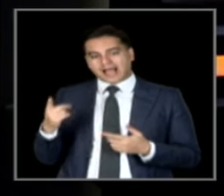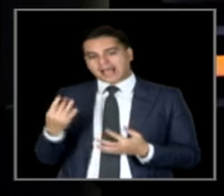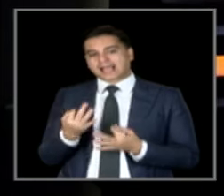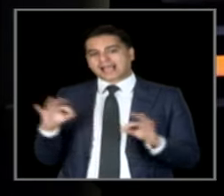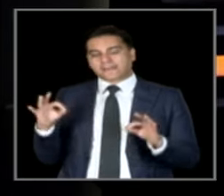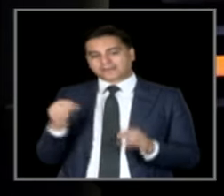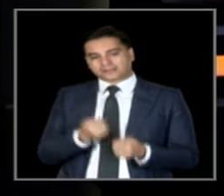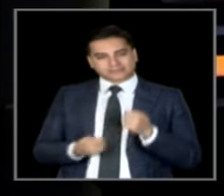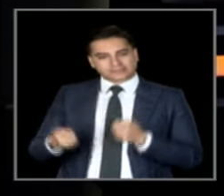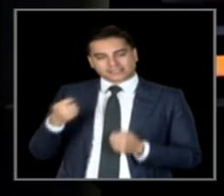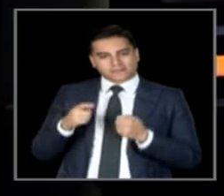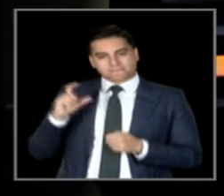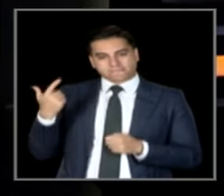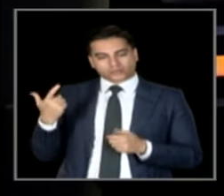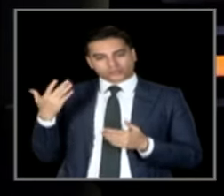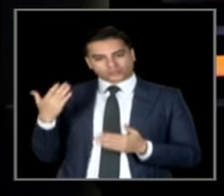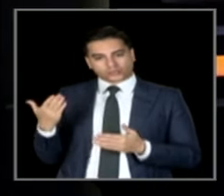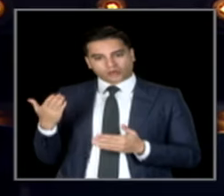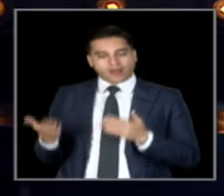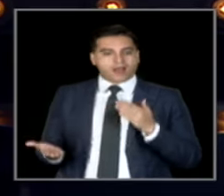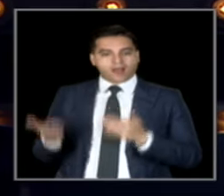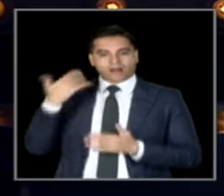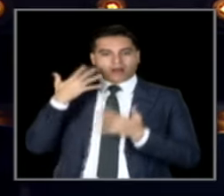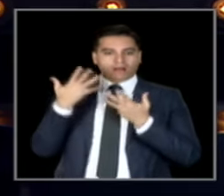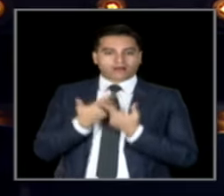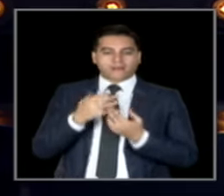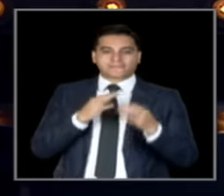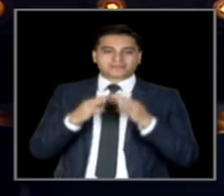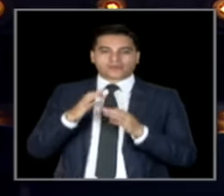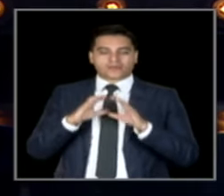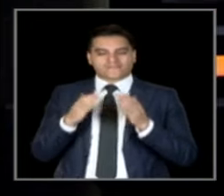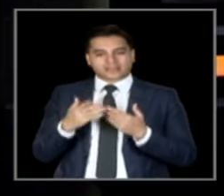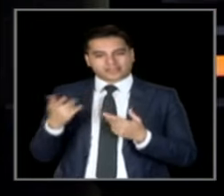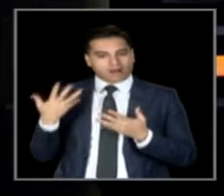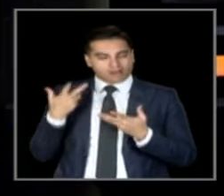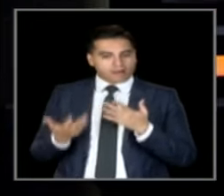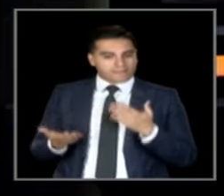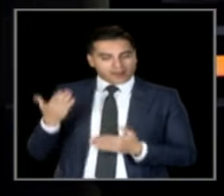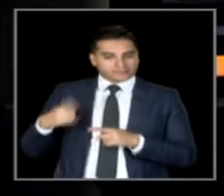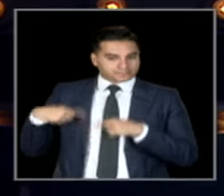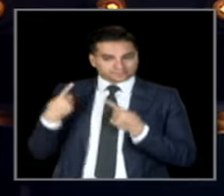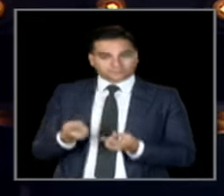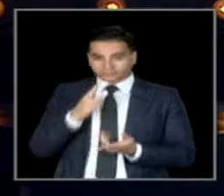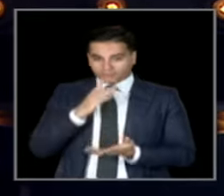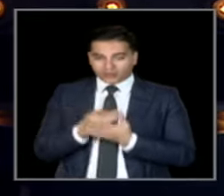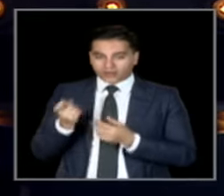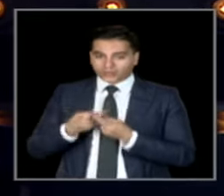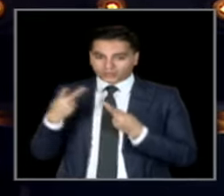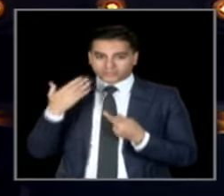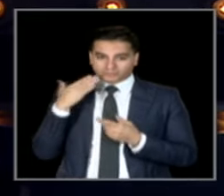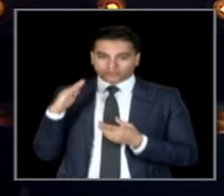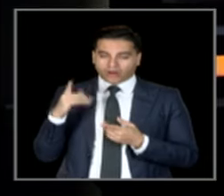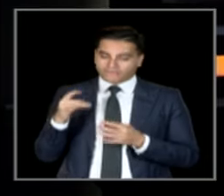الكامله. جامعه المنصوره اعلى سكور في دوري المجموعات، يعني ودعتوا